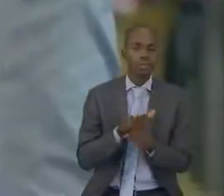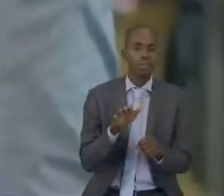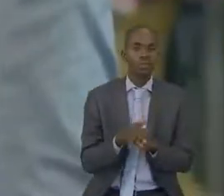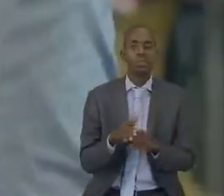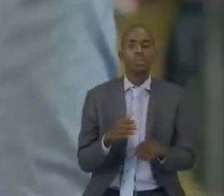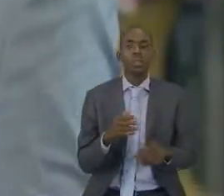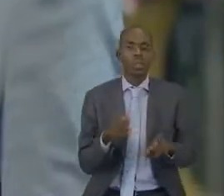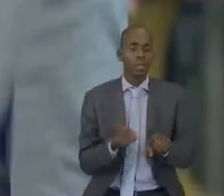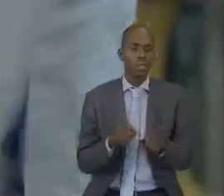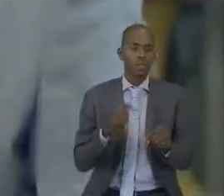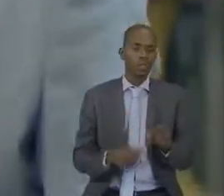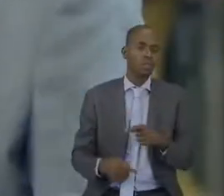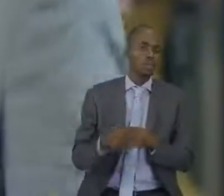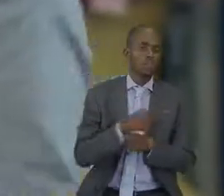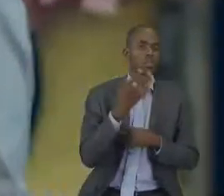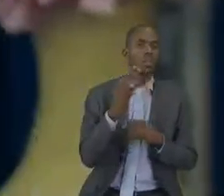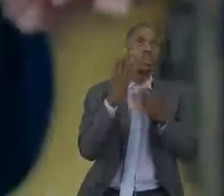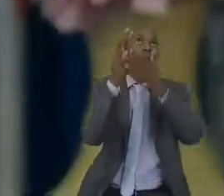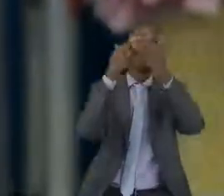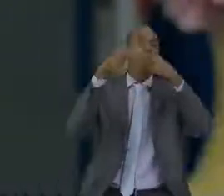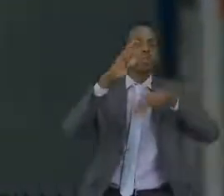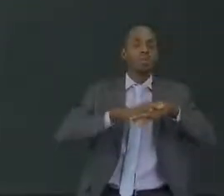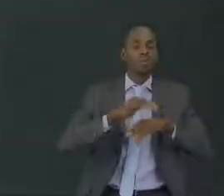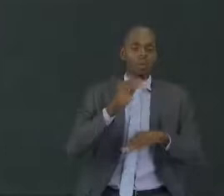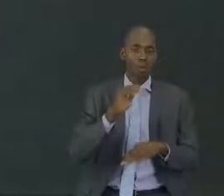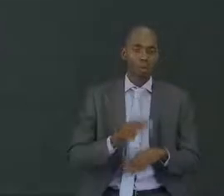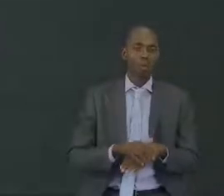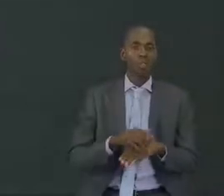comme les jours des cieux sur la terre.